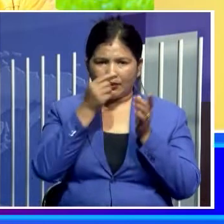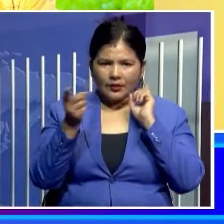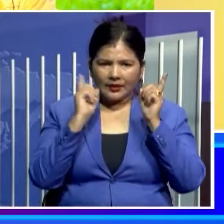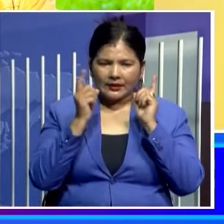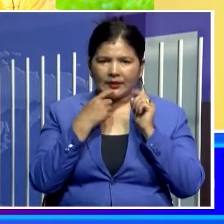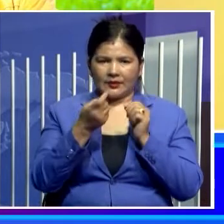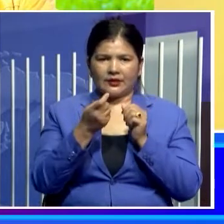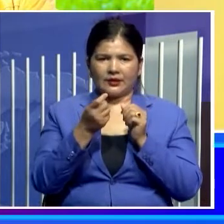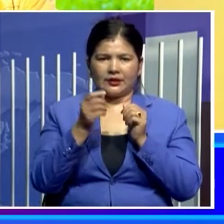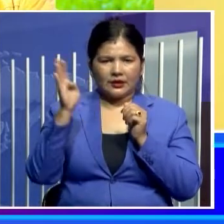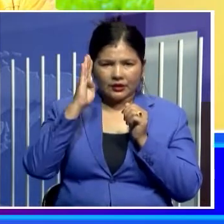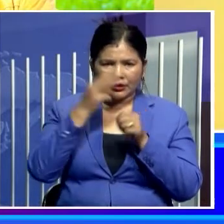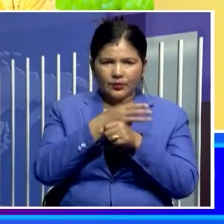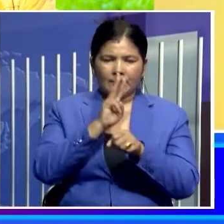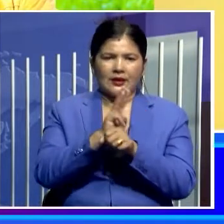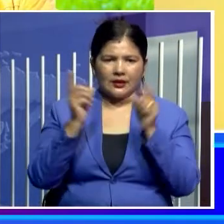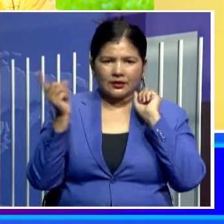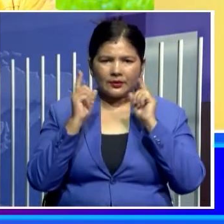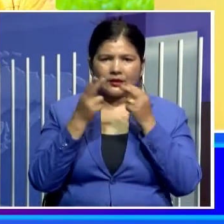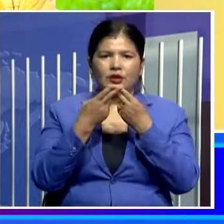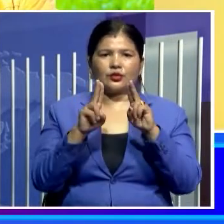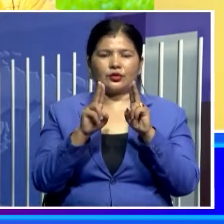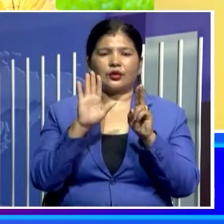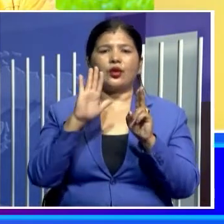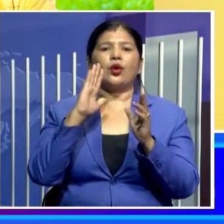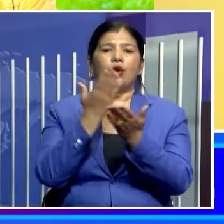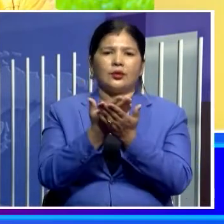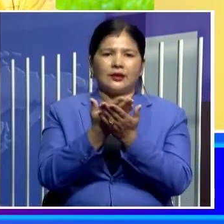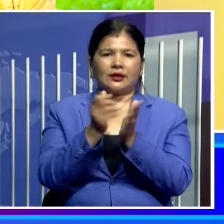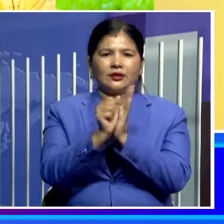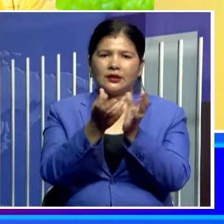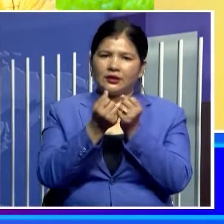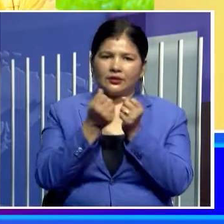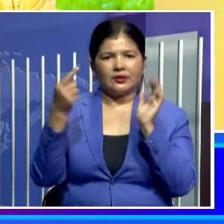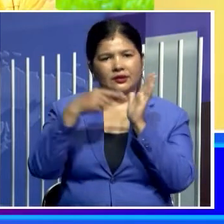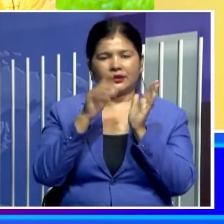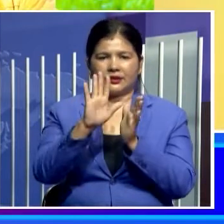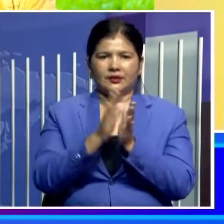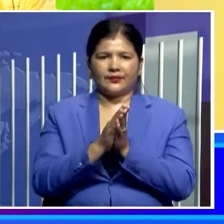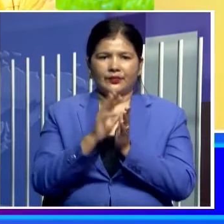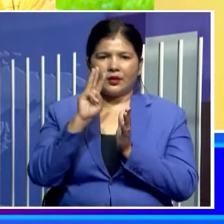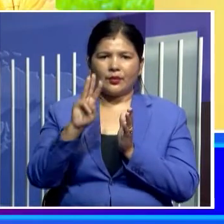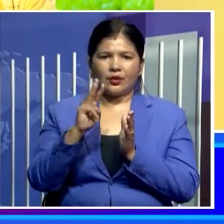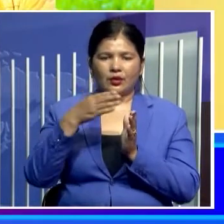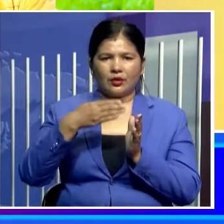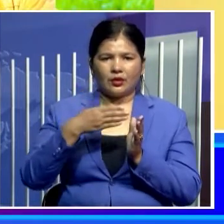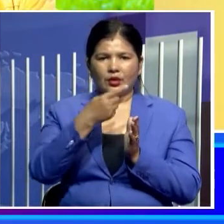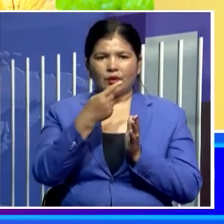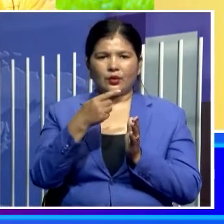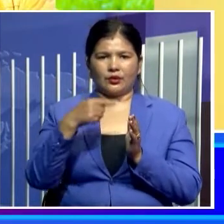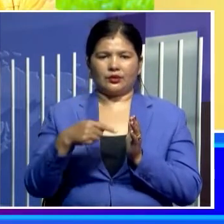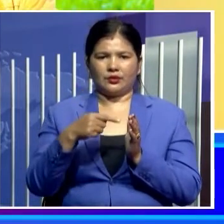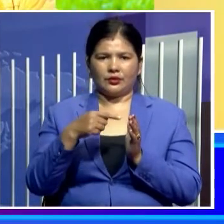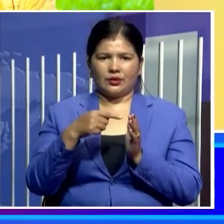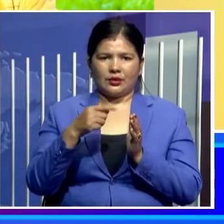भने धनगढी उपमहानगरपालिकामा स्वतन्त्रका उम्मेदवारले अग्रता लिइरहेको देखिन्छ। त्यो मोहनल गाउँपालिकाको अझै गणना सुरु हुन नसकेको विषय